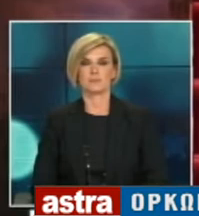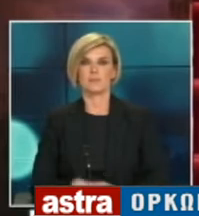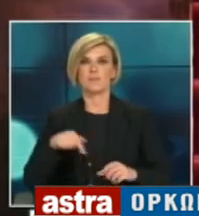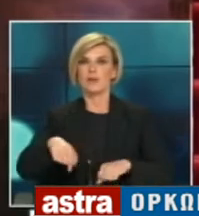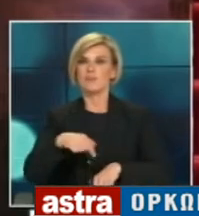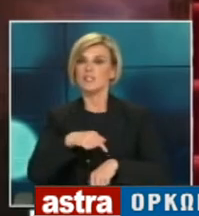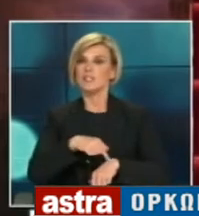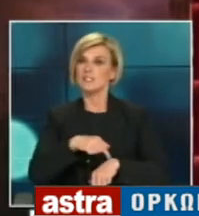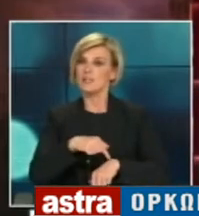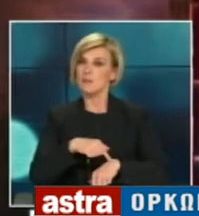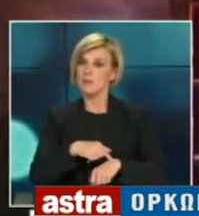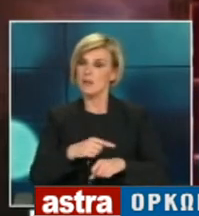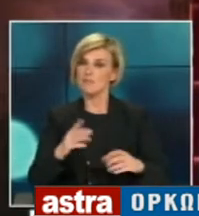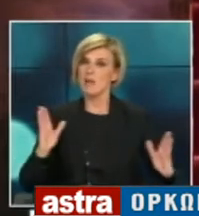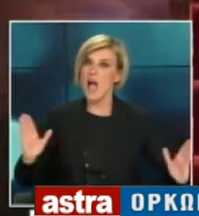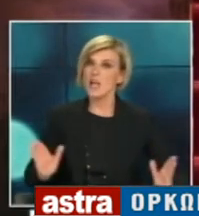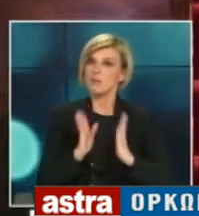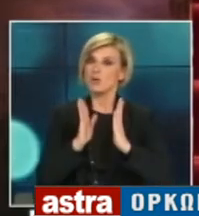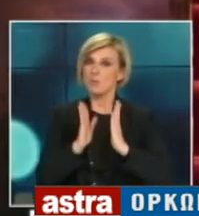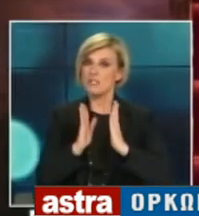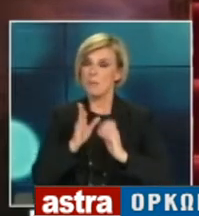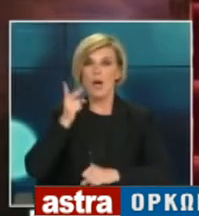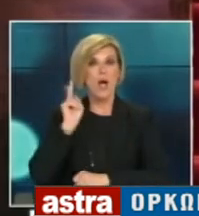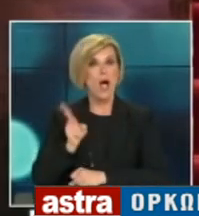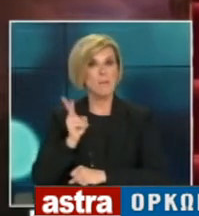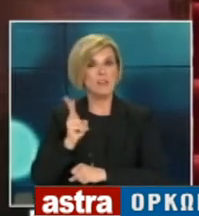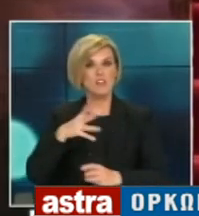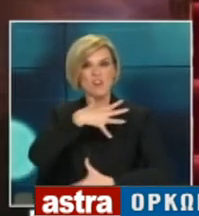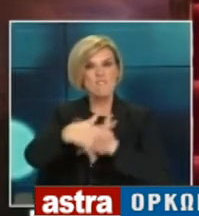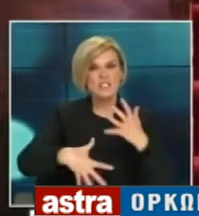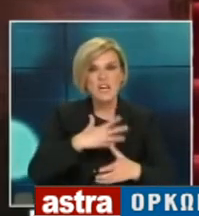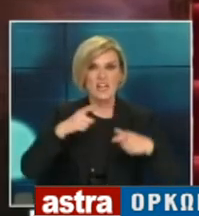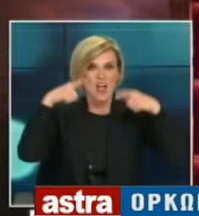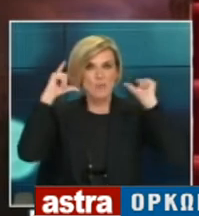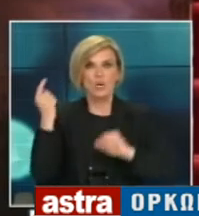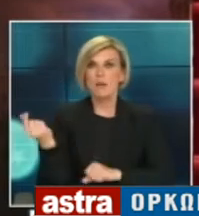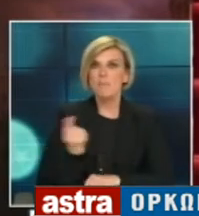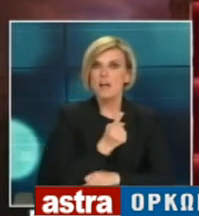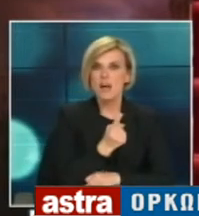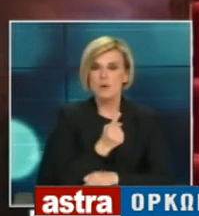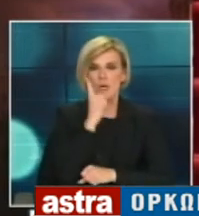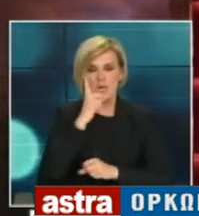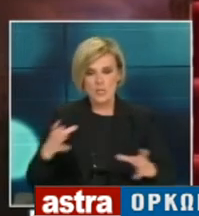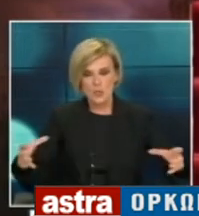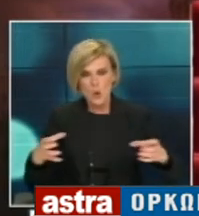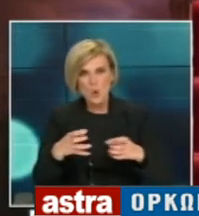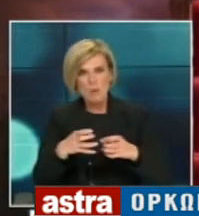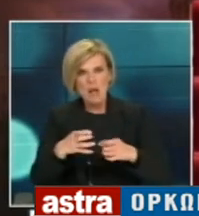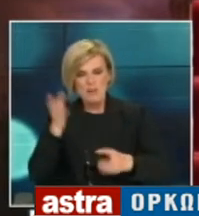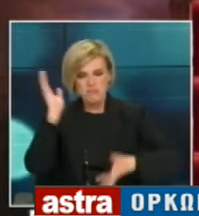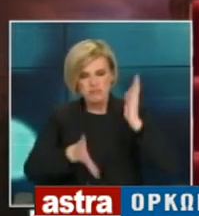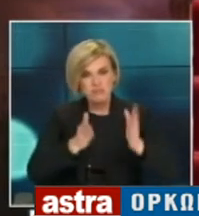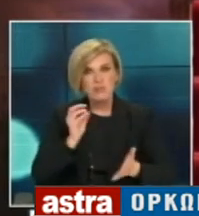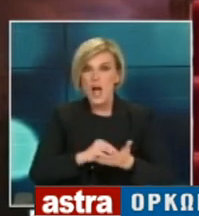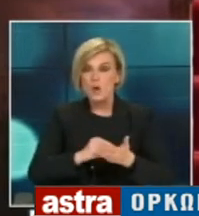δοκιμασίας. Αντιμετωπίσαμε μια επίθεση για τη δημοκρατία, επίθεση κατά της αλήθειας. Ένας λυσαλαίος ιός.